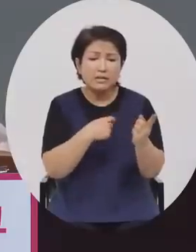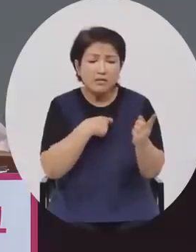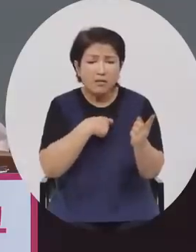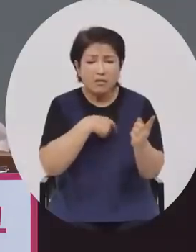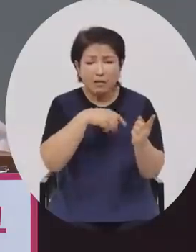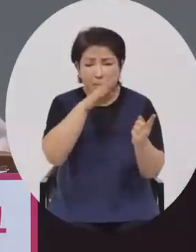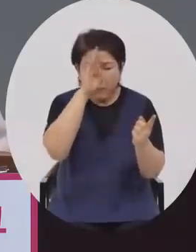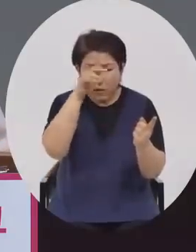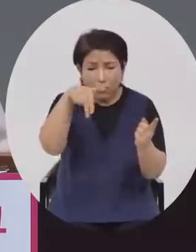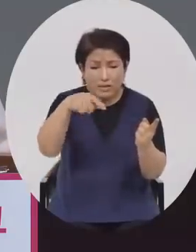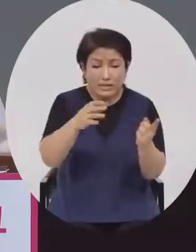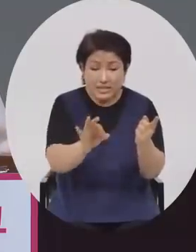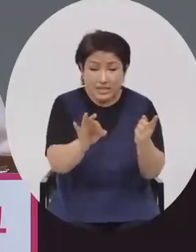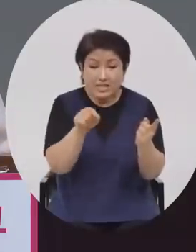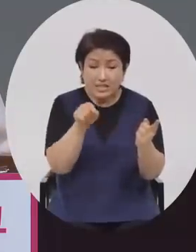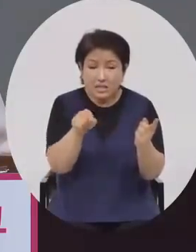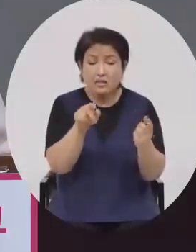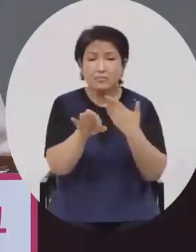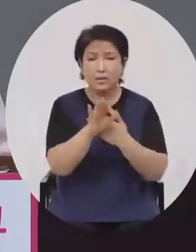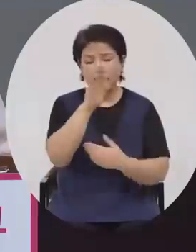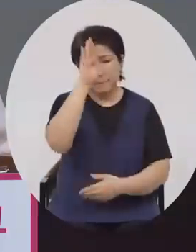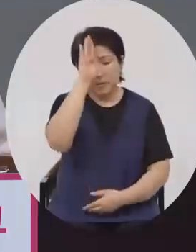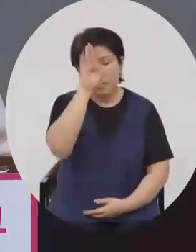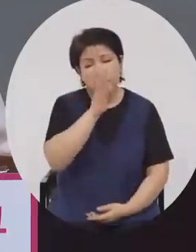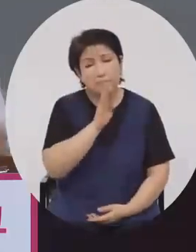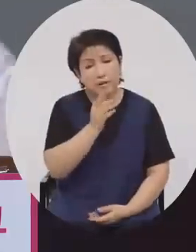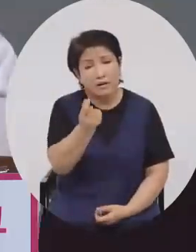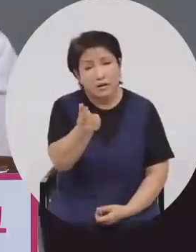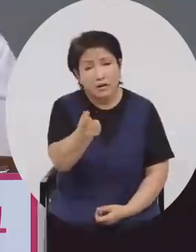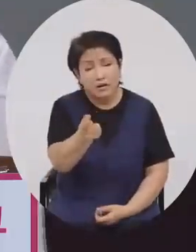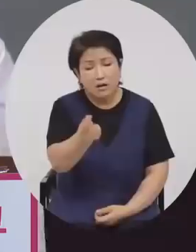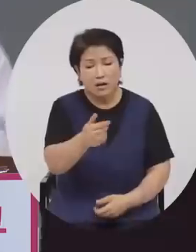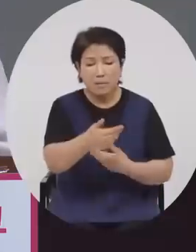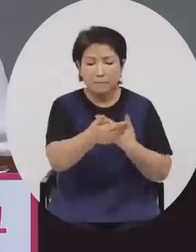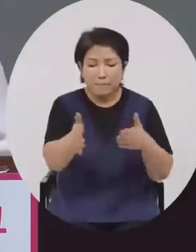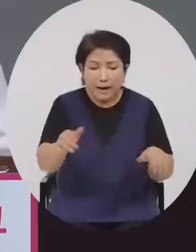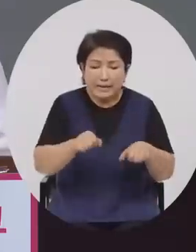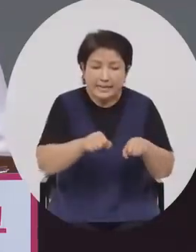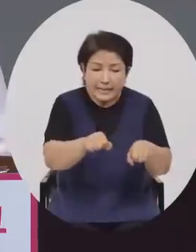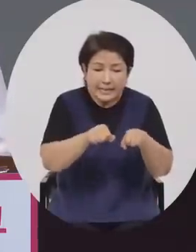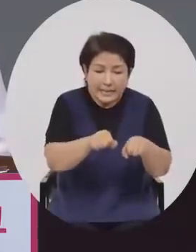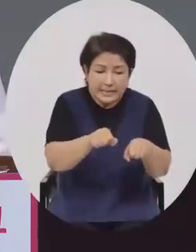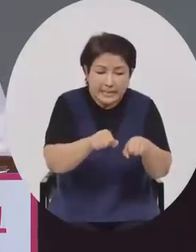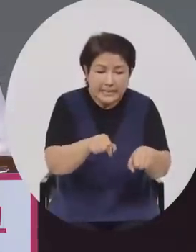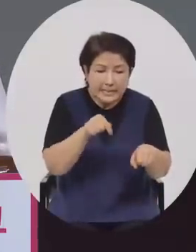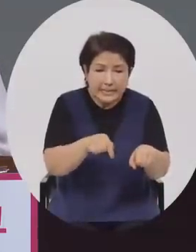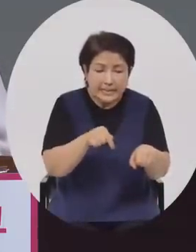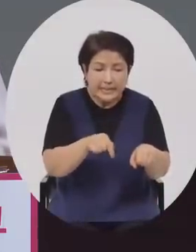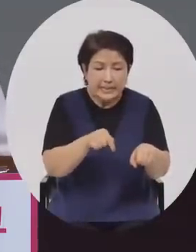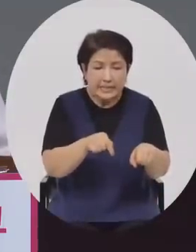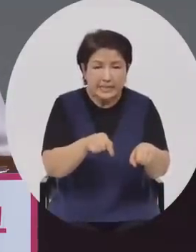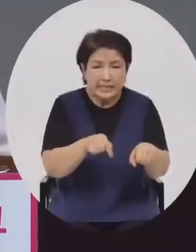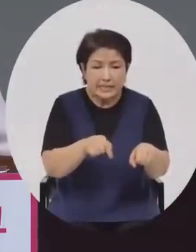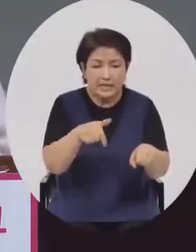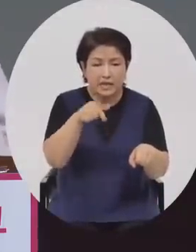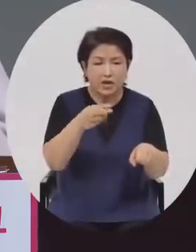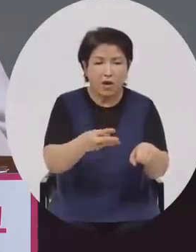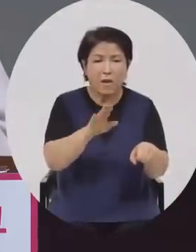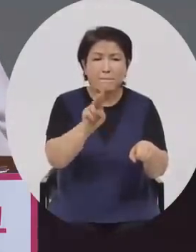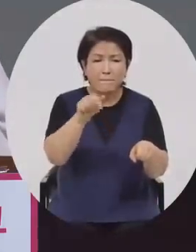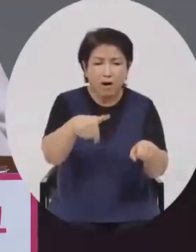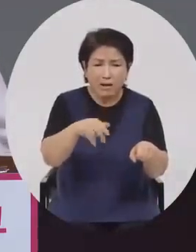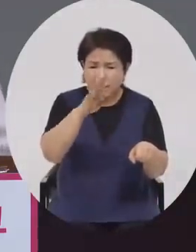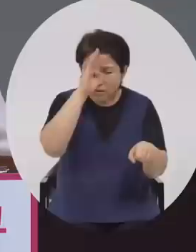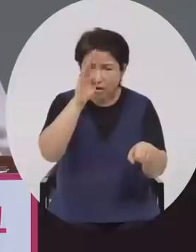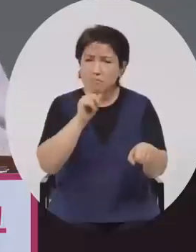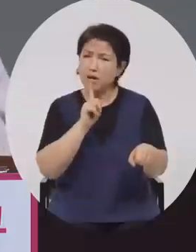대인기피증 자가 붙었으니까 병이요, 병 아니요. 방을 좀 깨끗이 한다. 이걸 결벽증이라 안 그래. 깨끗하다 이러지. 근데